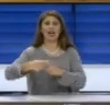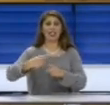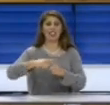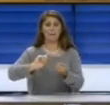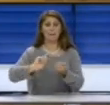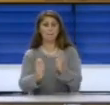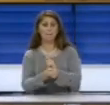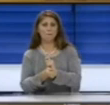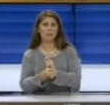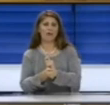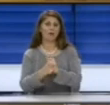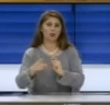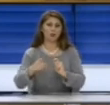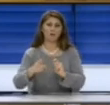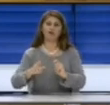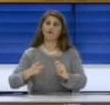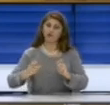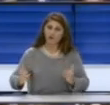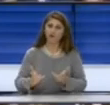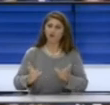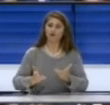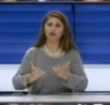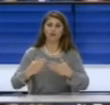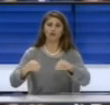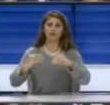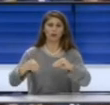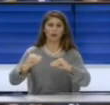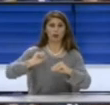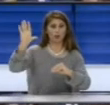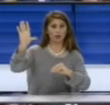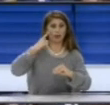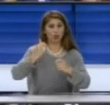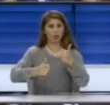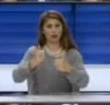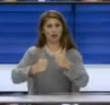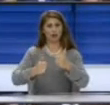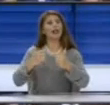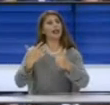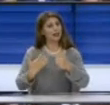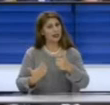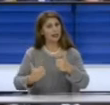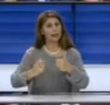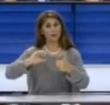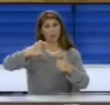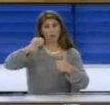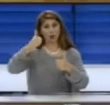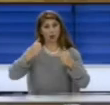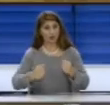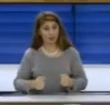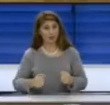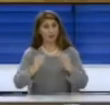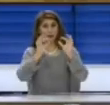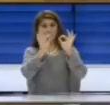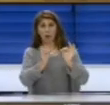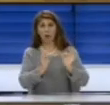μεταποίησης, που οξύνει την εξωστρέφεια και την ανταγωνιστικότητά της, ώστε να γίνει πρωταγωνιστής σε